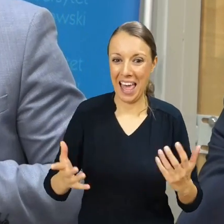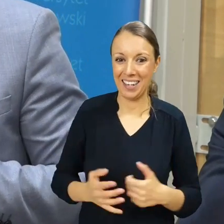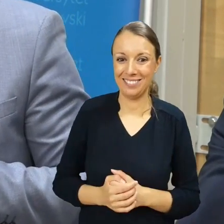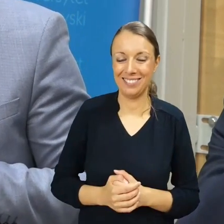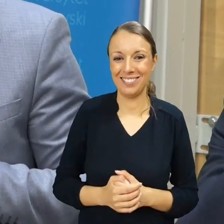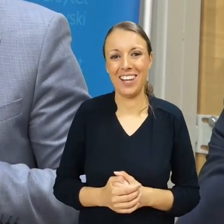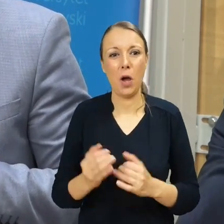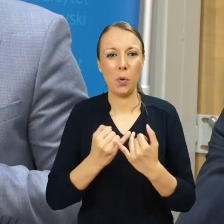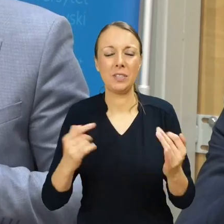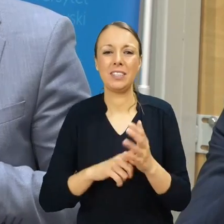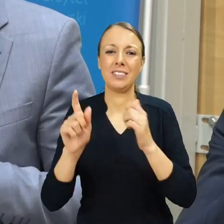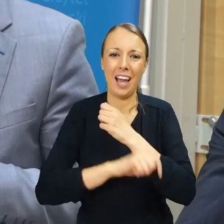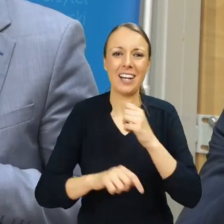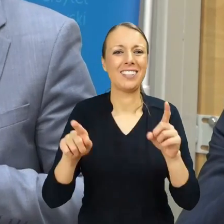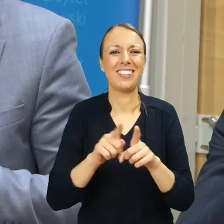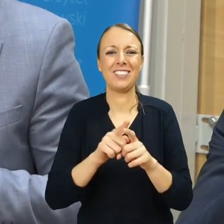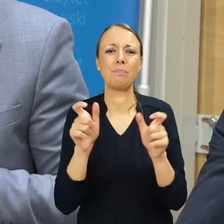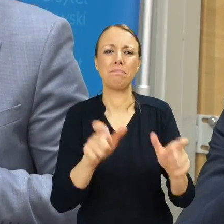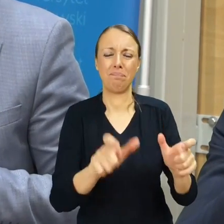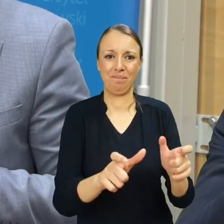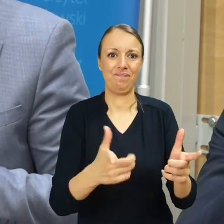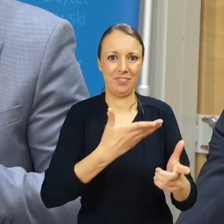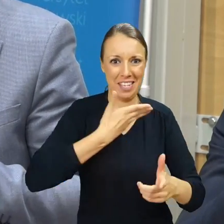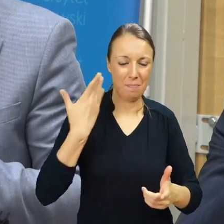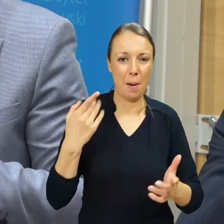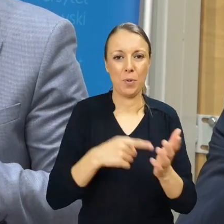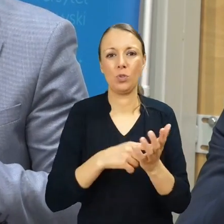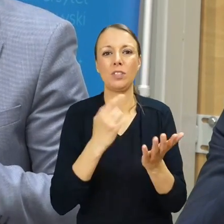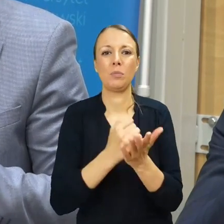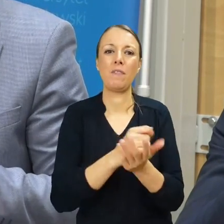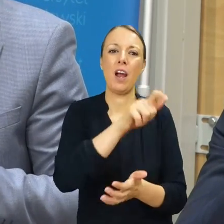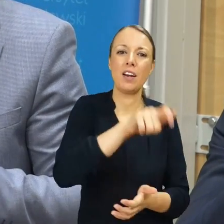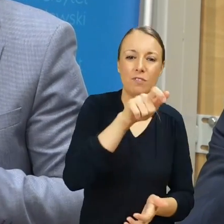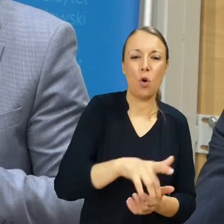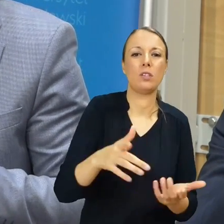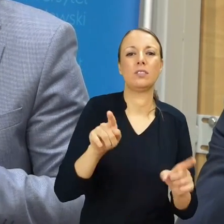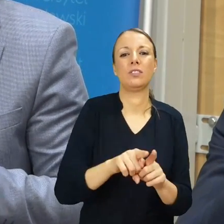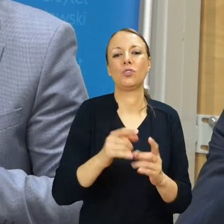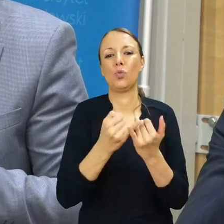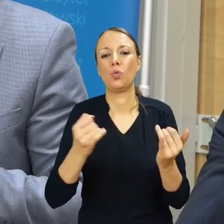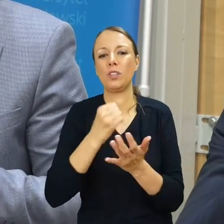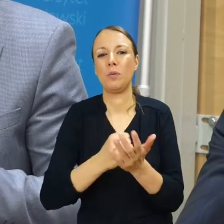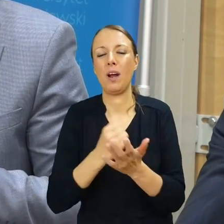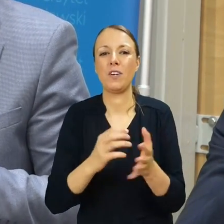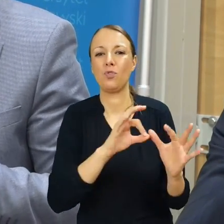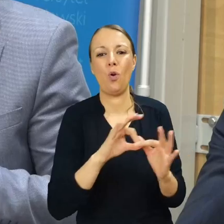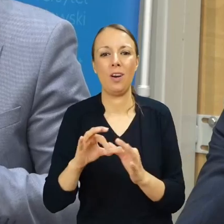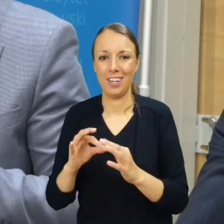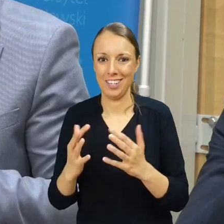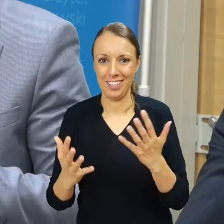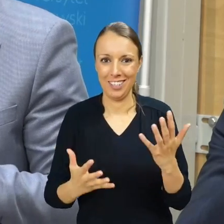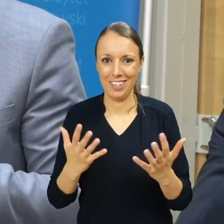środków dyscyplinujących nie ma, no bo to za wiadomo kwestia też osobowa, to są jeszcze kwestie związane z obłożeniem z